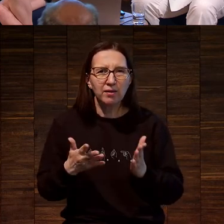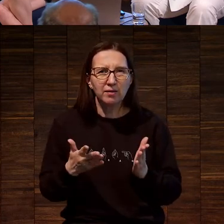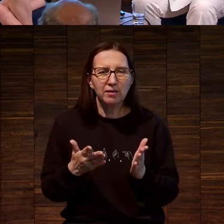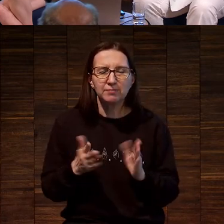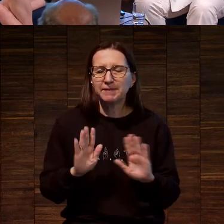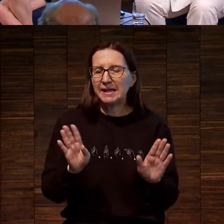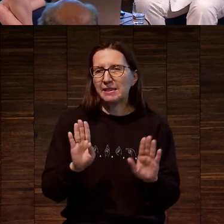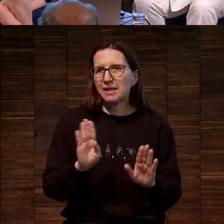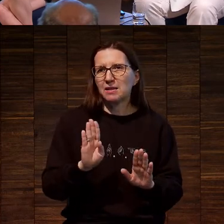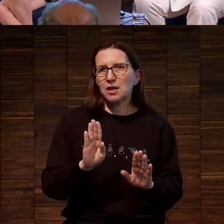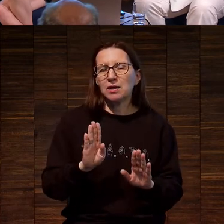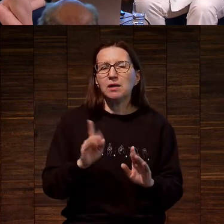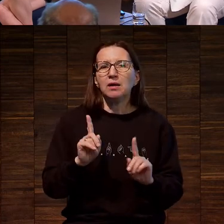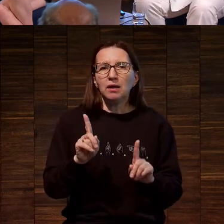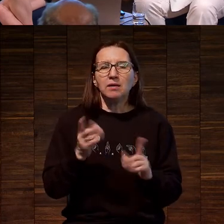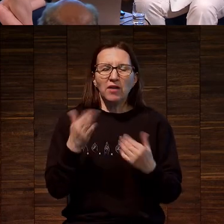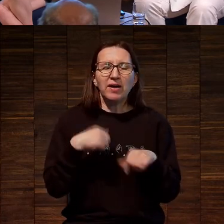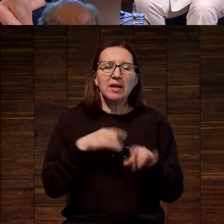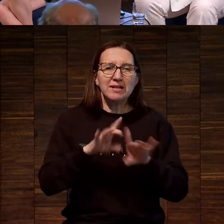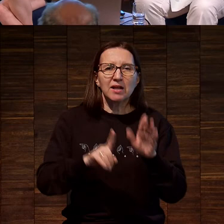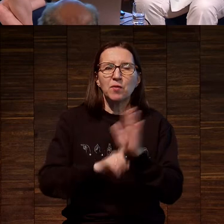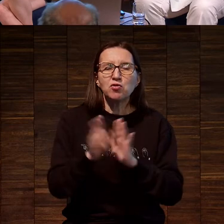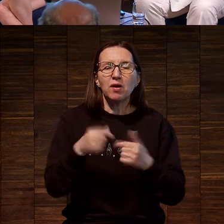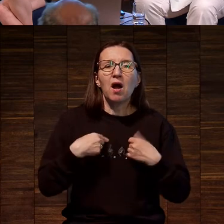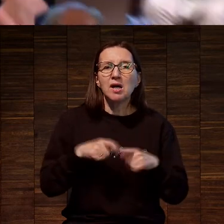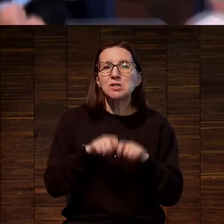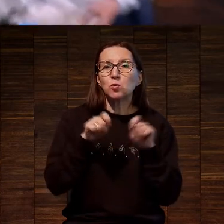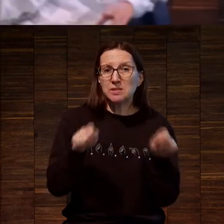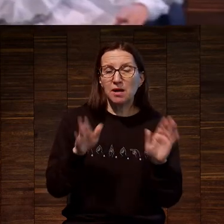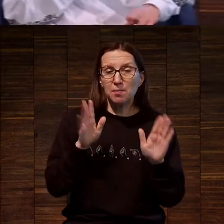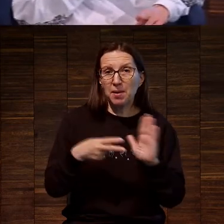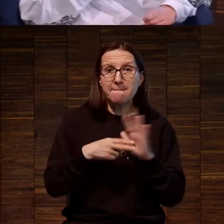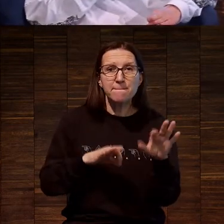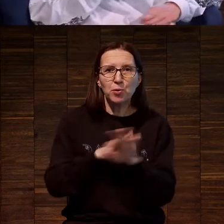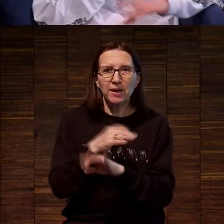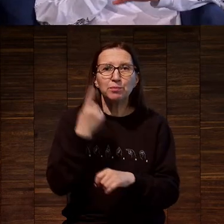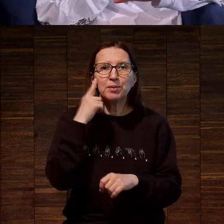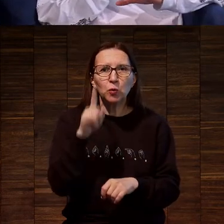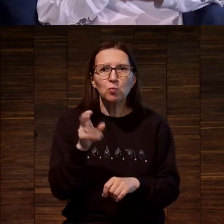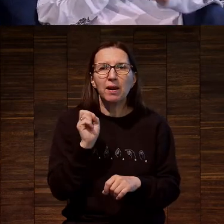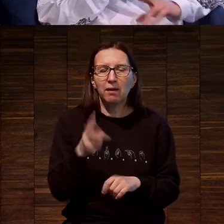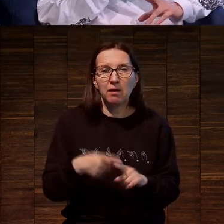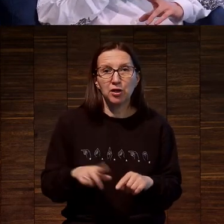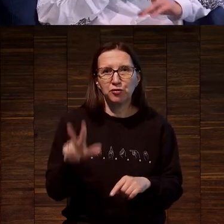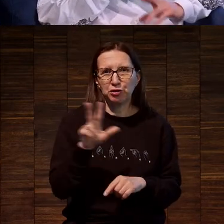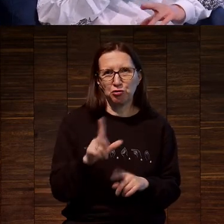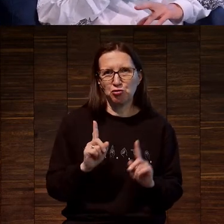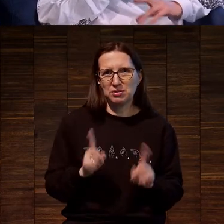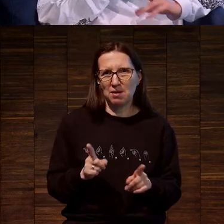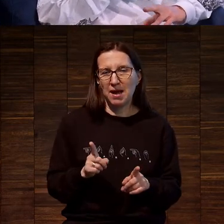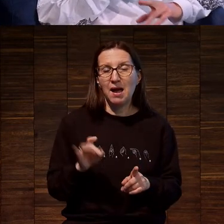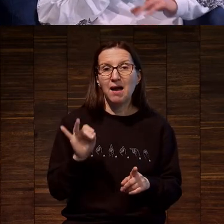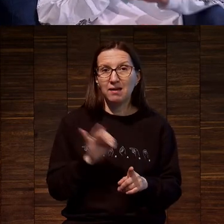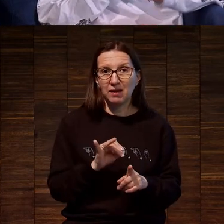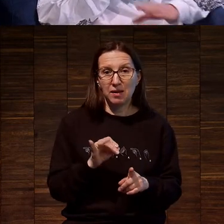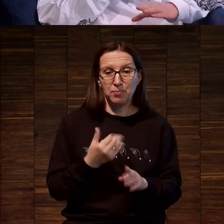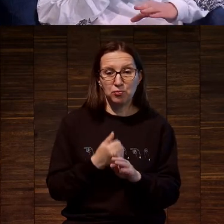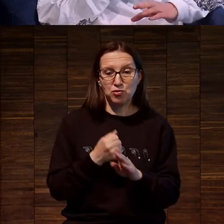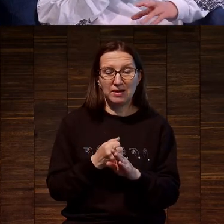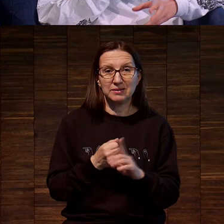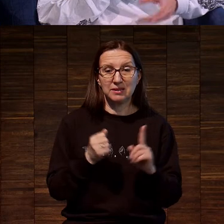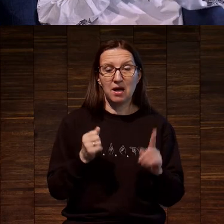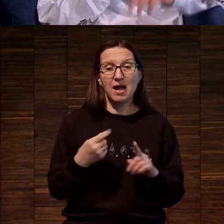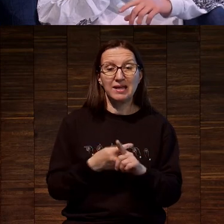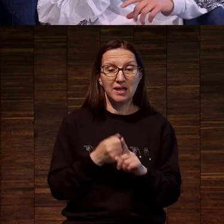Нет, а что же произошло, как мы его создали? На самом деле проект был придуман за 3 часа, за 2 недели до